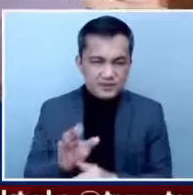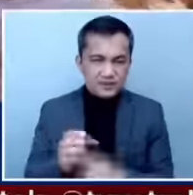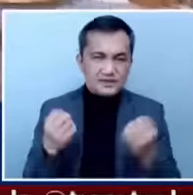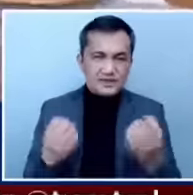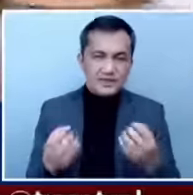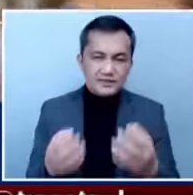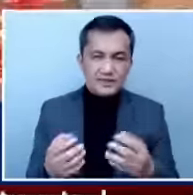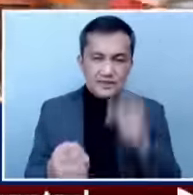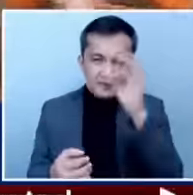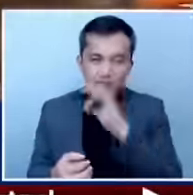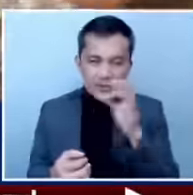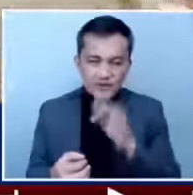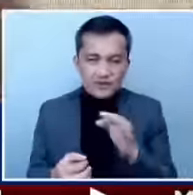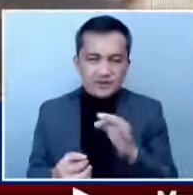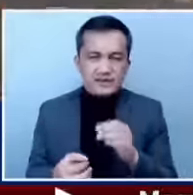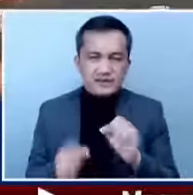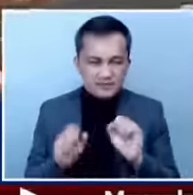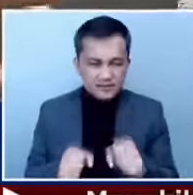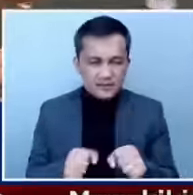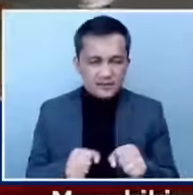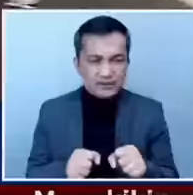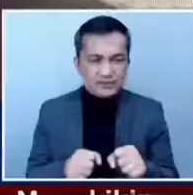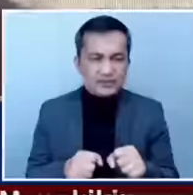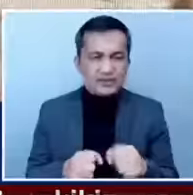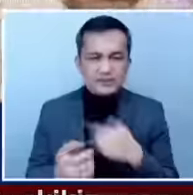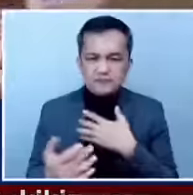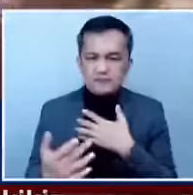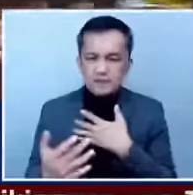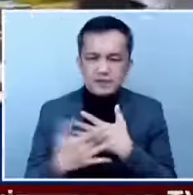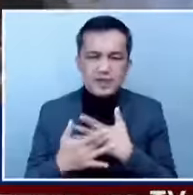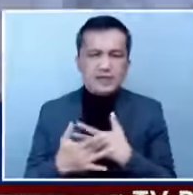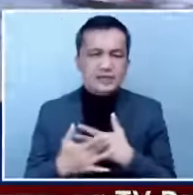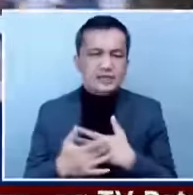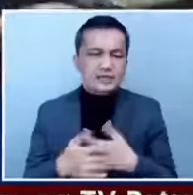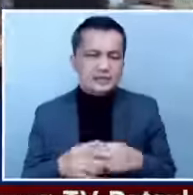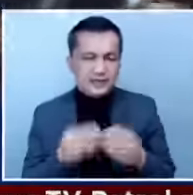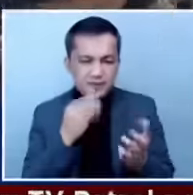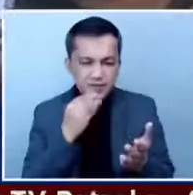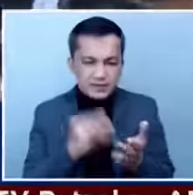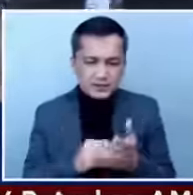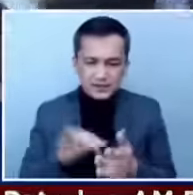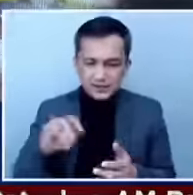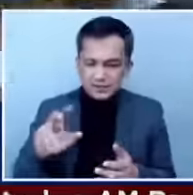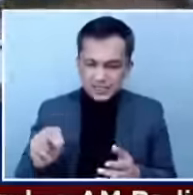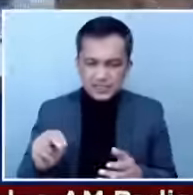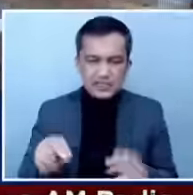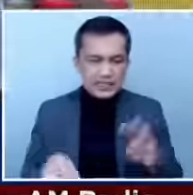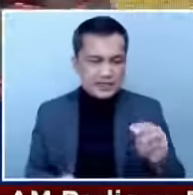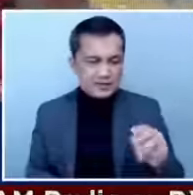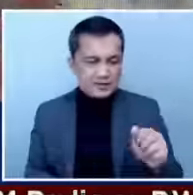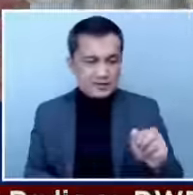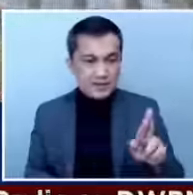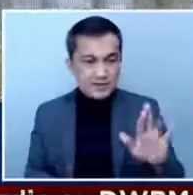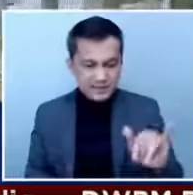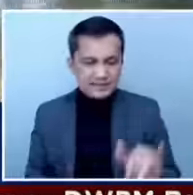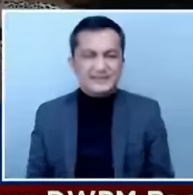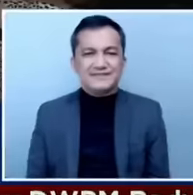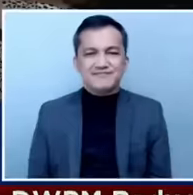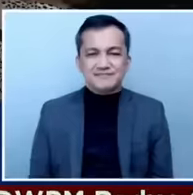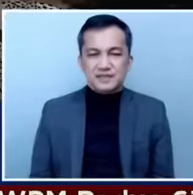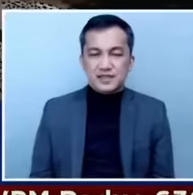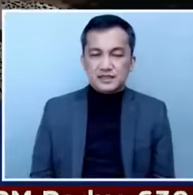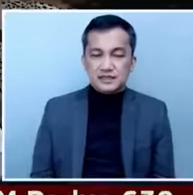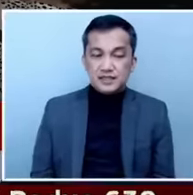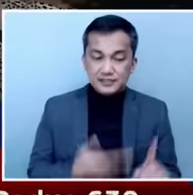mga Pilipinong naabot at naantig ng mensahe ng kwento ni na John at Mary. Ang pinaka-importante talaga sa amin ay yung